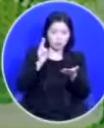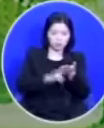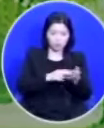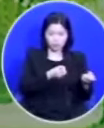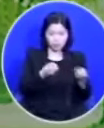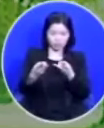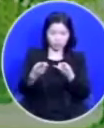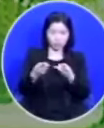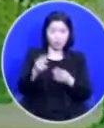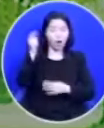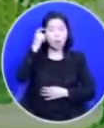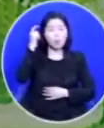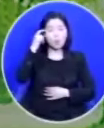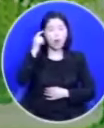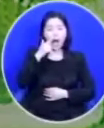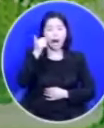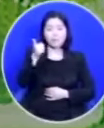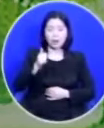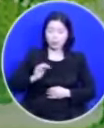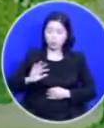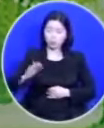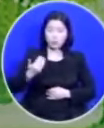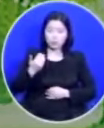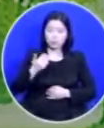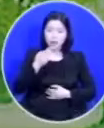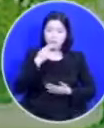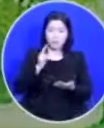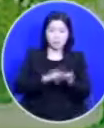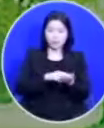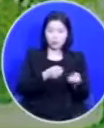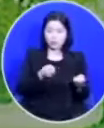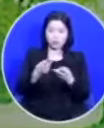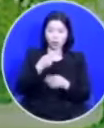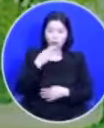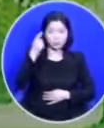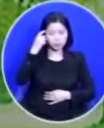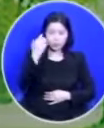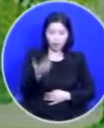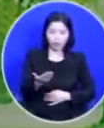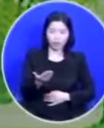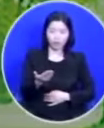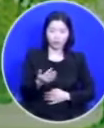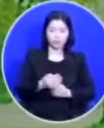보냈는데 왜 아빠는 요즘에 편지를 보내 주지 않으시나요